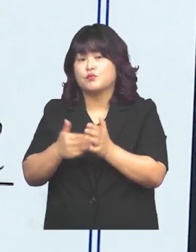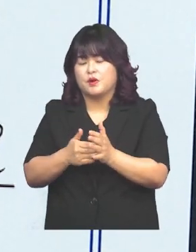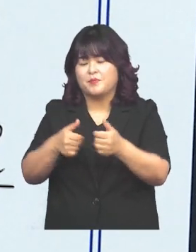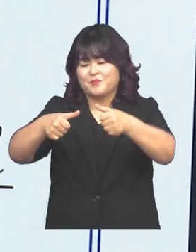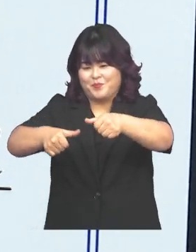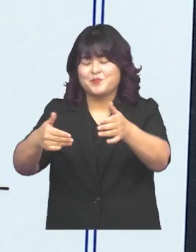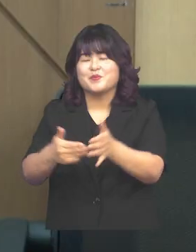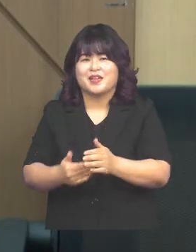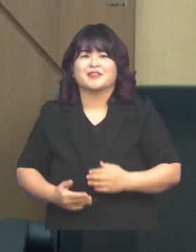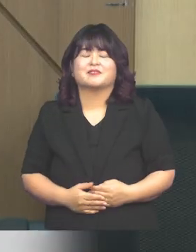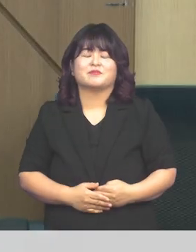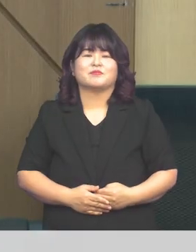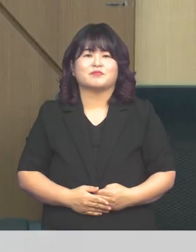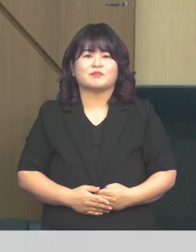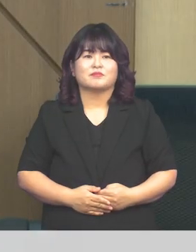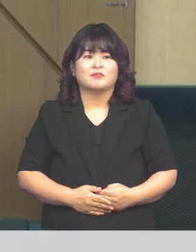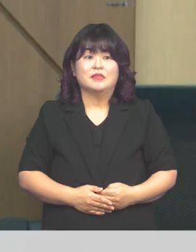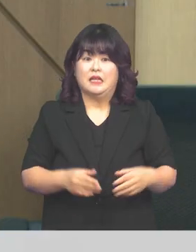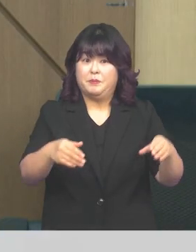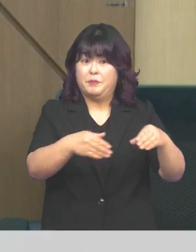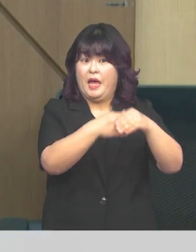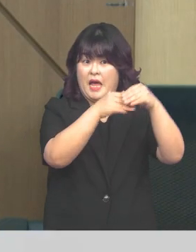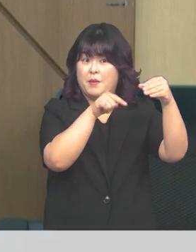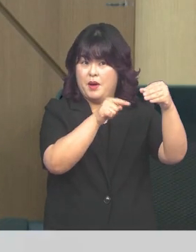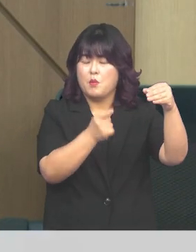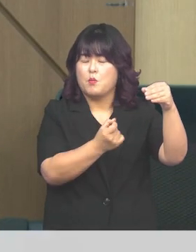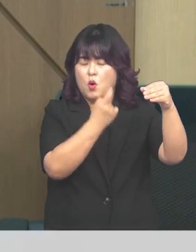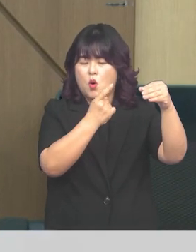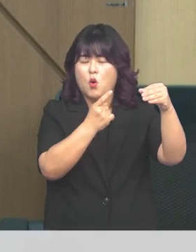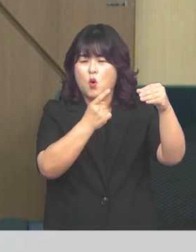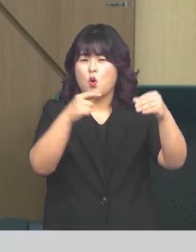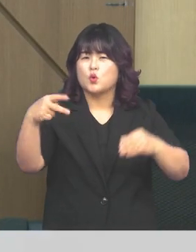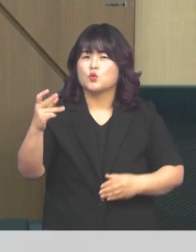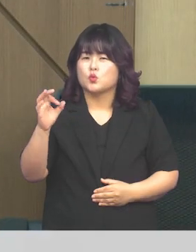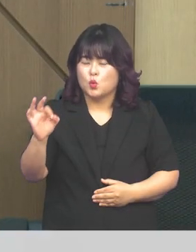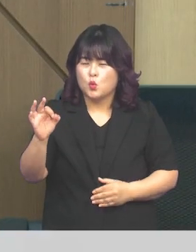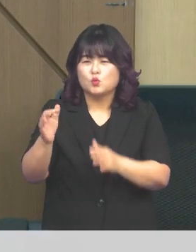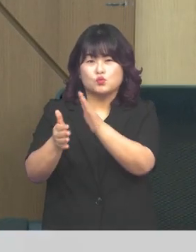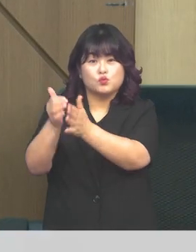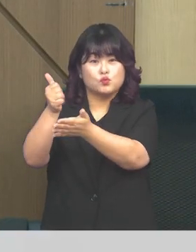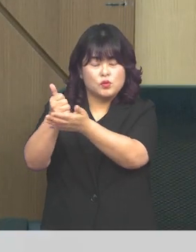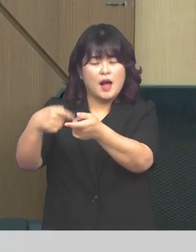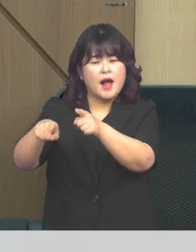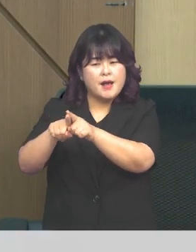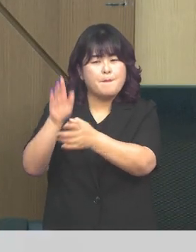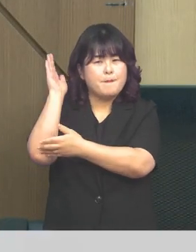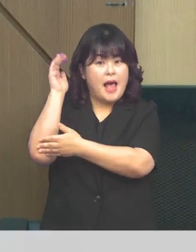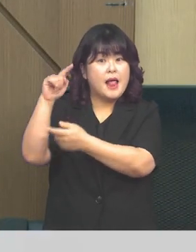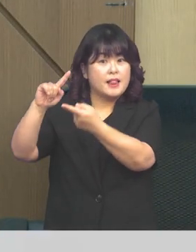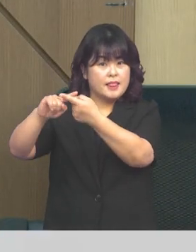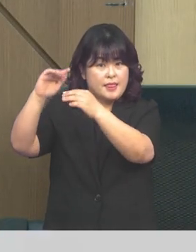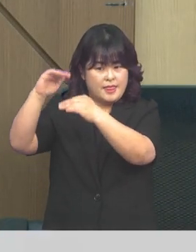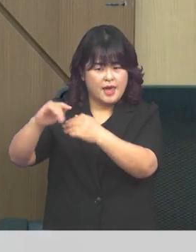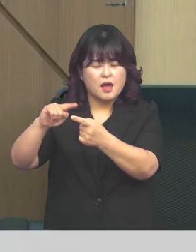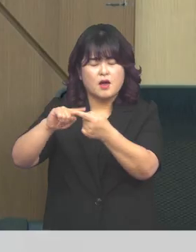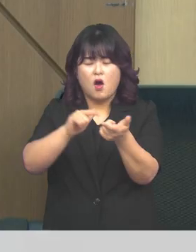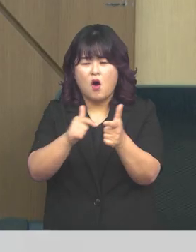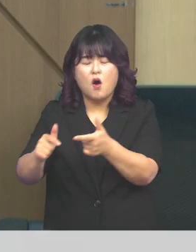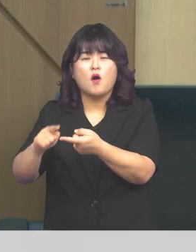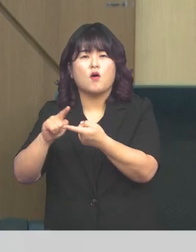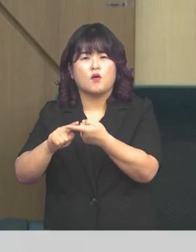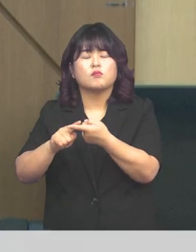협약서에 서명했습니다. 자매 결연을 통해서 우리 송인원 군수님께서 말씀하신 대로 여러 분야에서